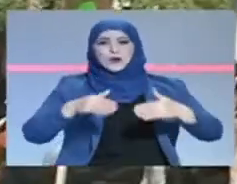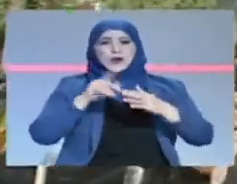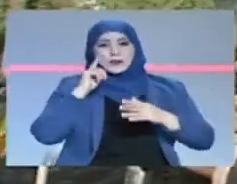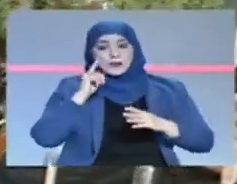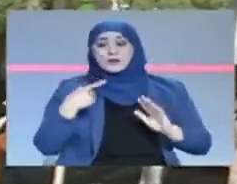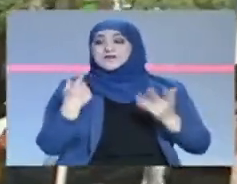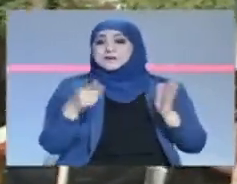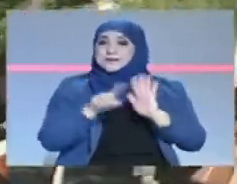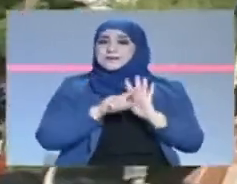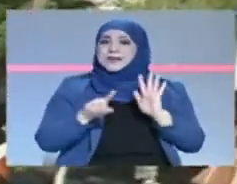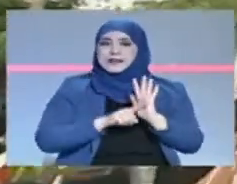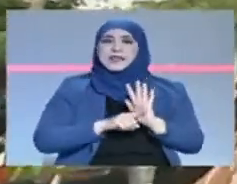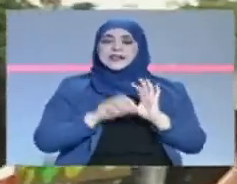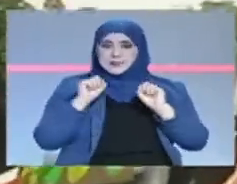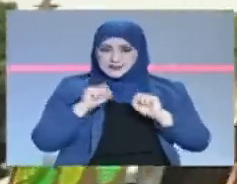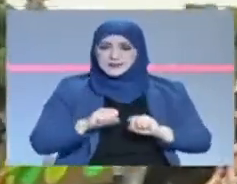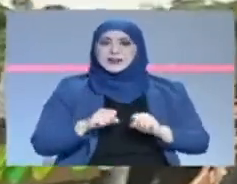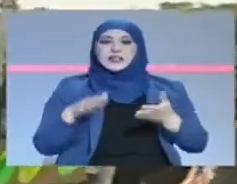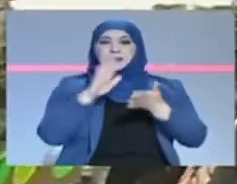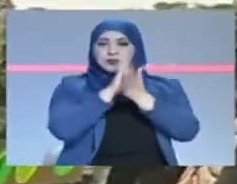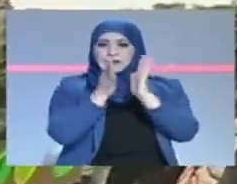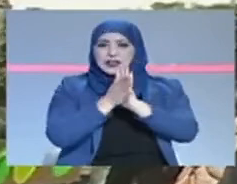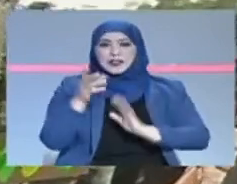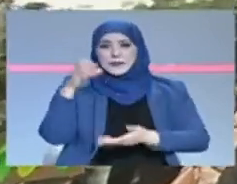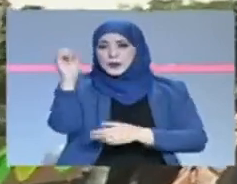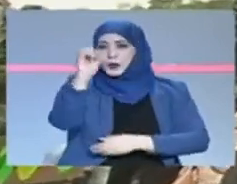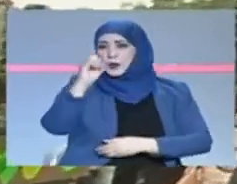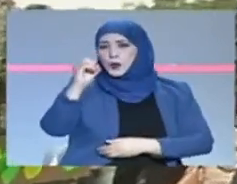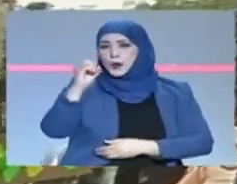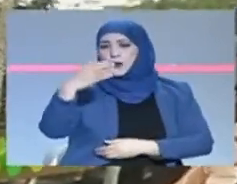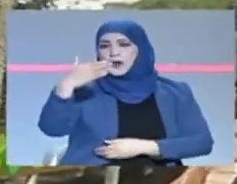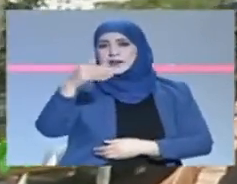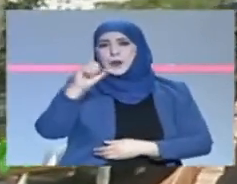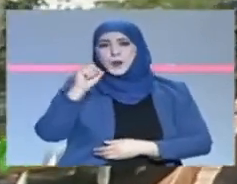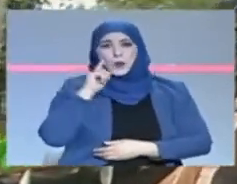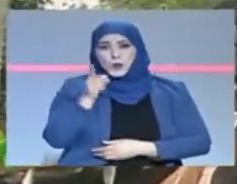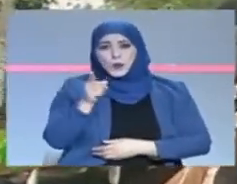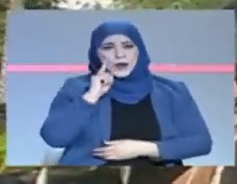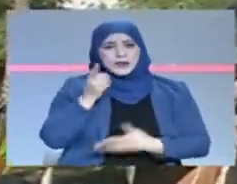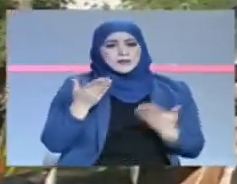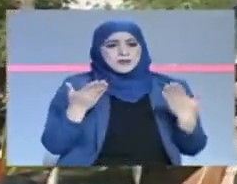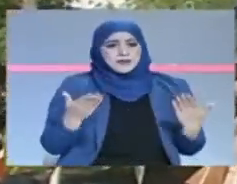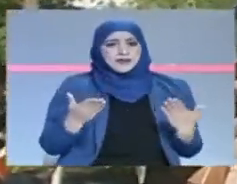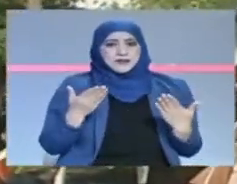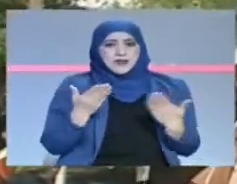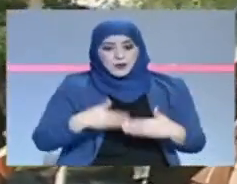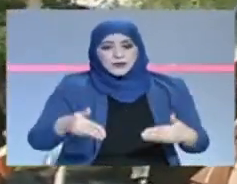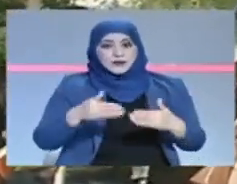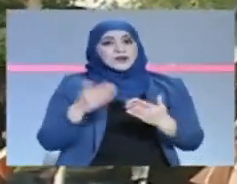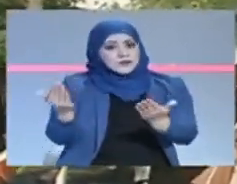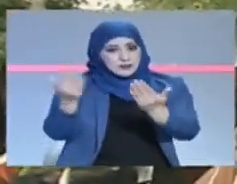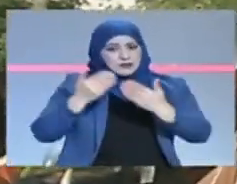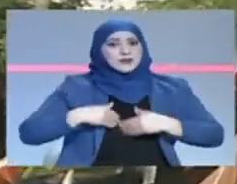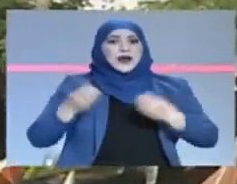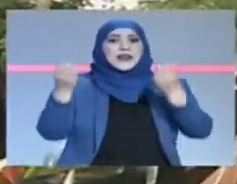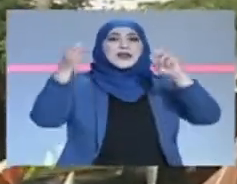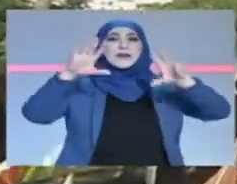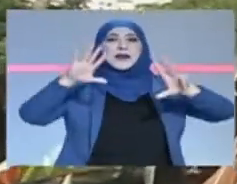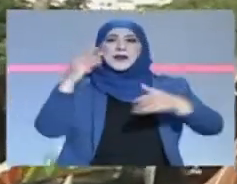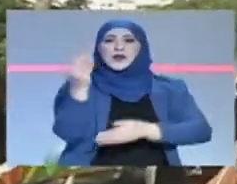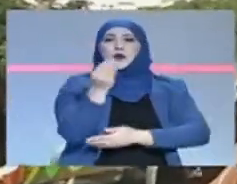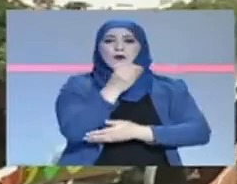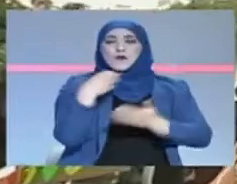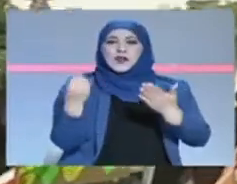تهدد نشاط الجمعية التونسية لقراءة أطفال أسواس، إلى وضعية ولينا نطمحوا باش نقبلوا 800 طفل جديد في